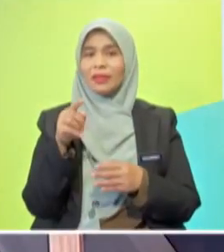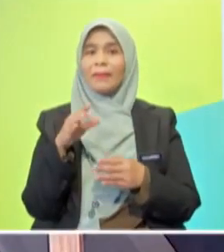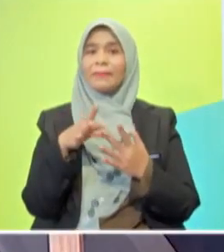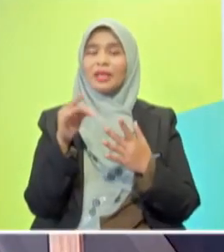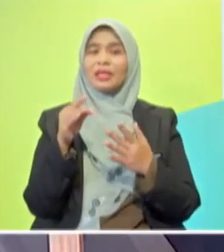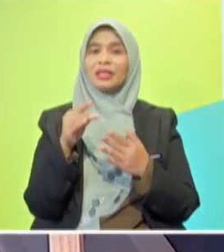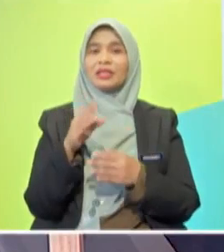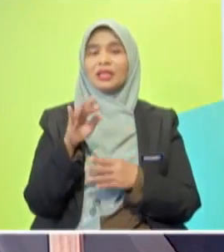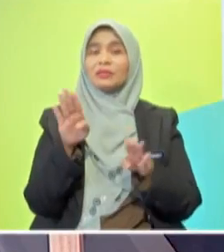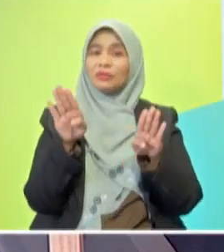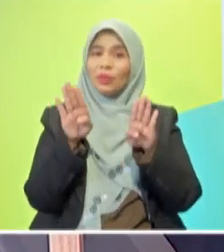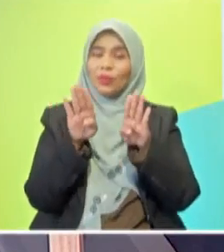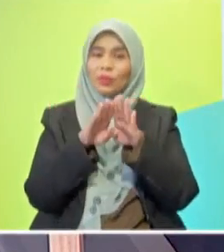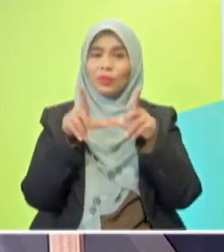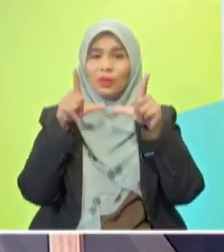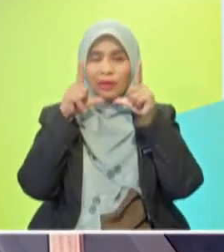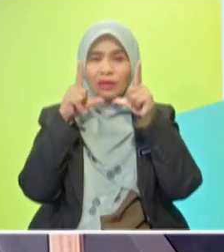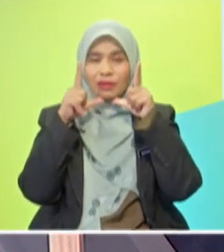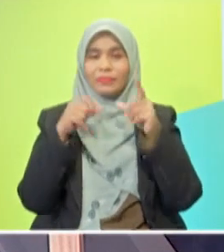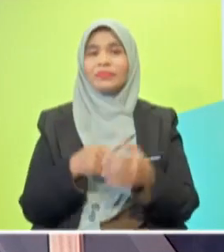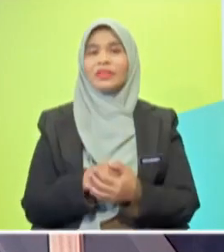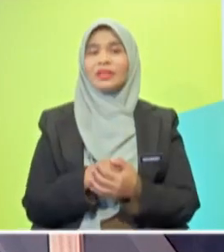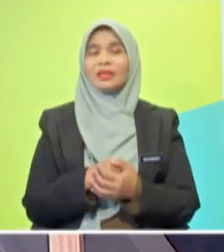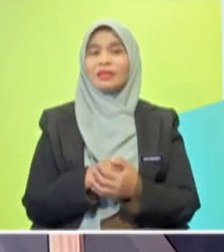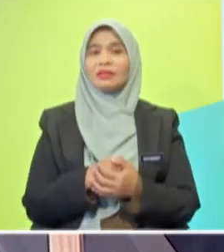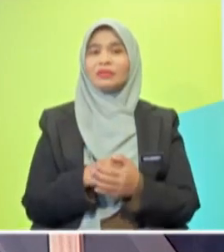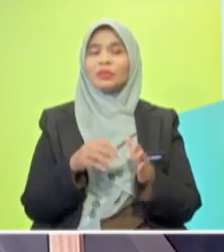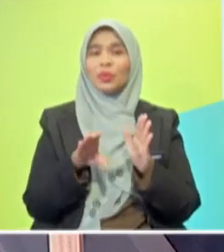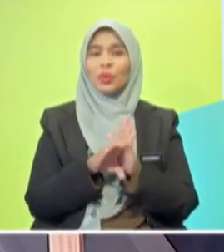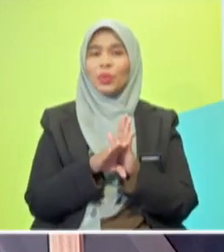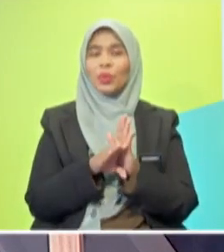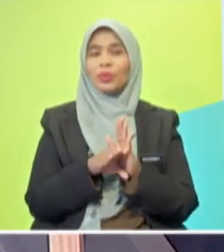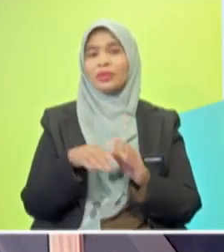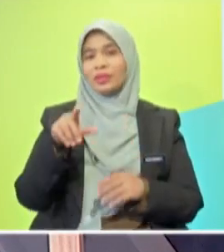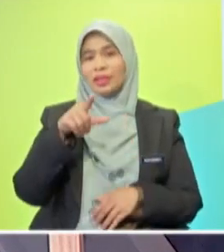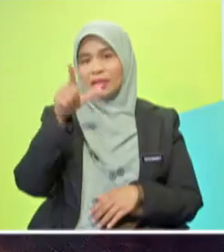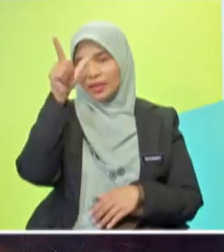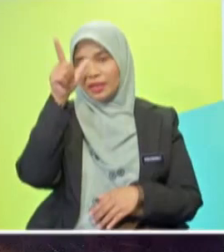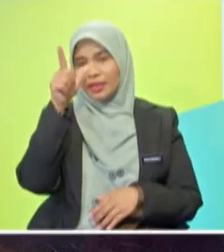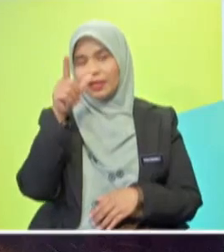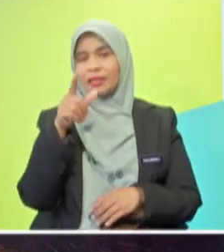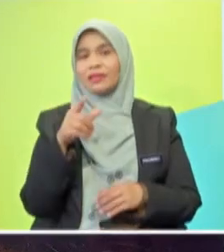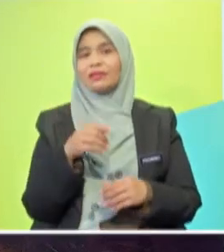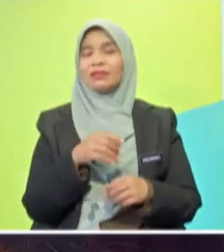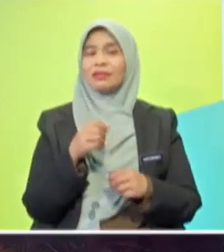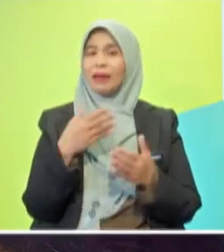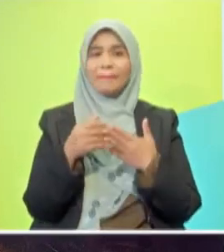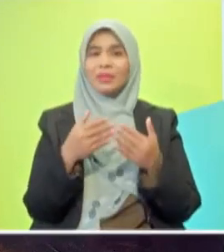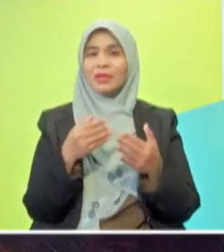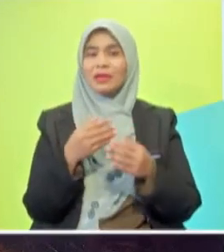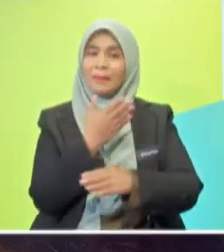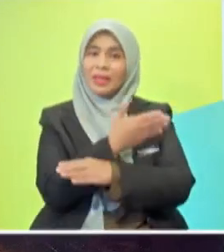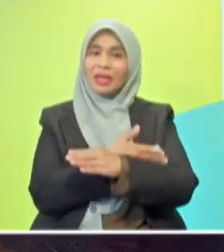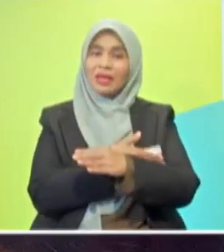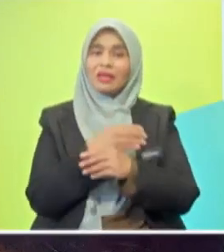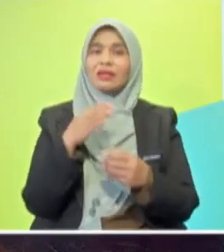aurat. Sekiranya kita ni kita pilih yang berlengan panjang. Kalau lelaki tak masalah ke walaupun berlengan pendek. Yang perempuan masalah, murid perempuan